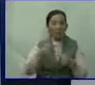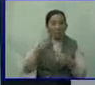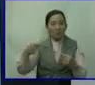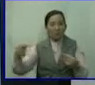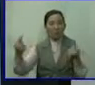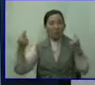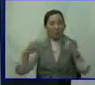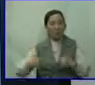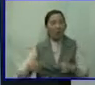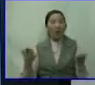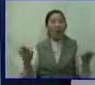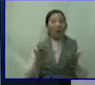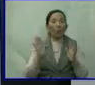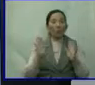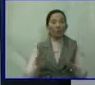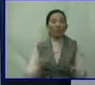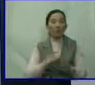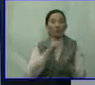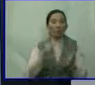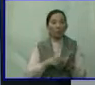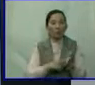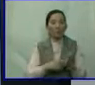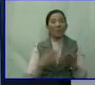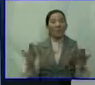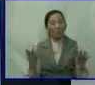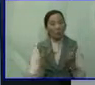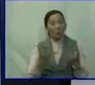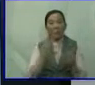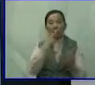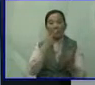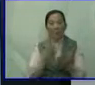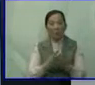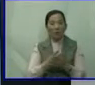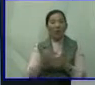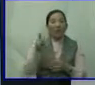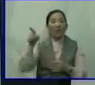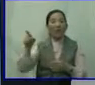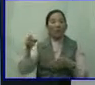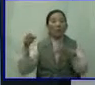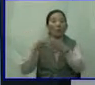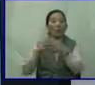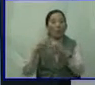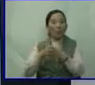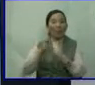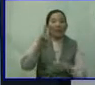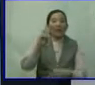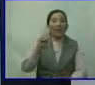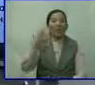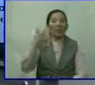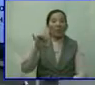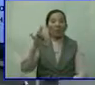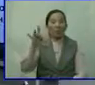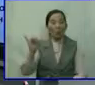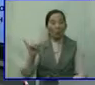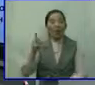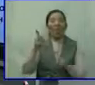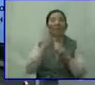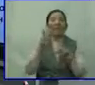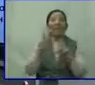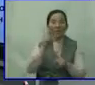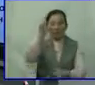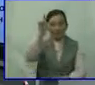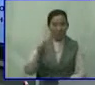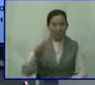отрицательная тенденция? Давайте посмотрим. «Кенгуру» у нас вторые столбики. Вот вторые столбики,